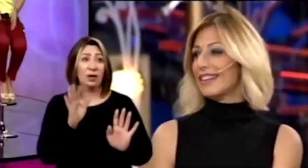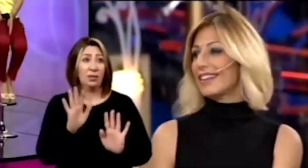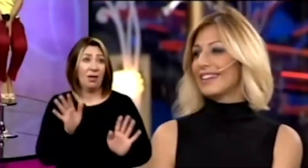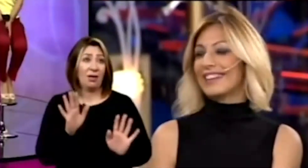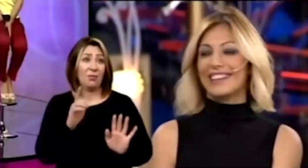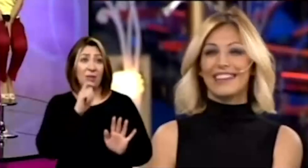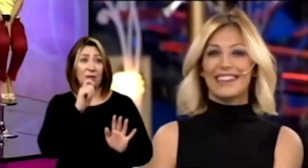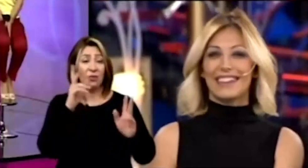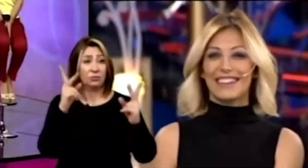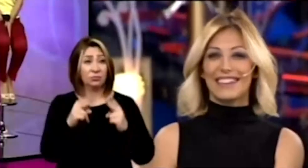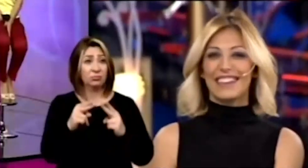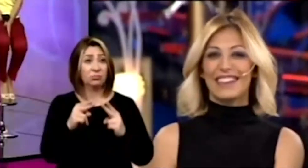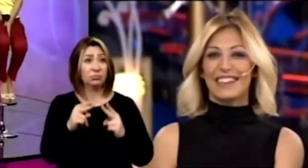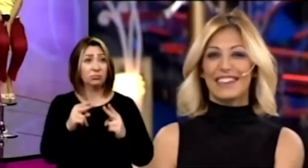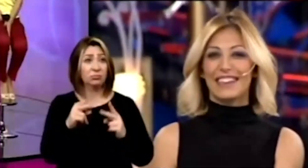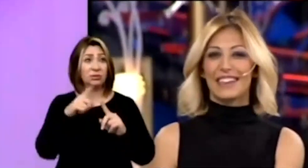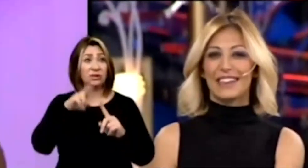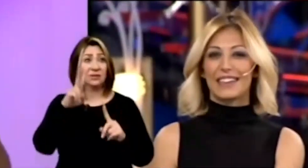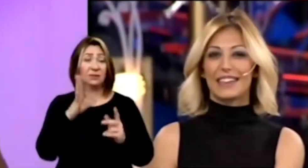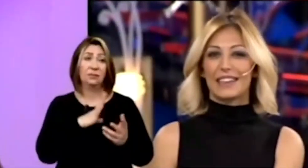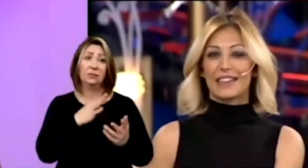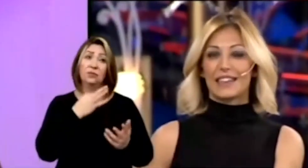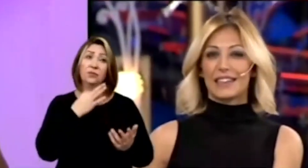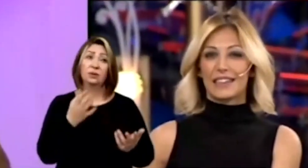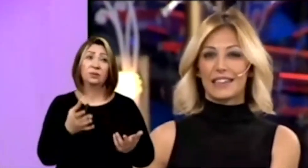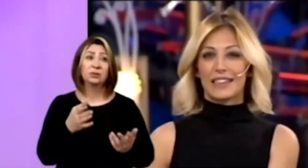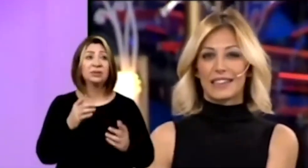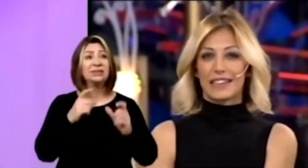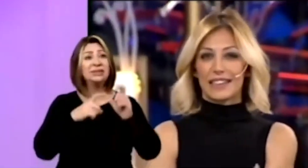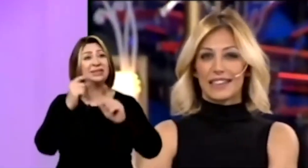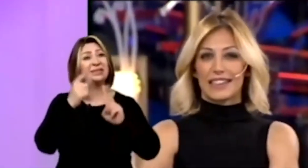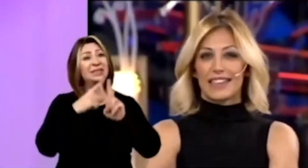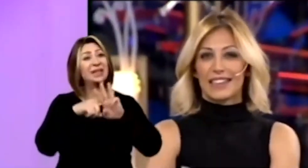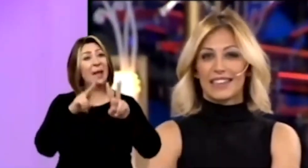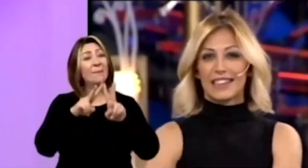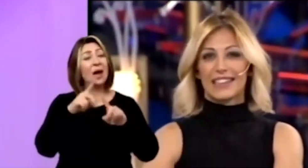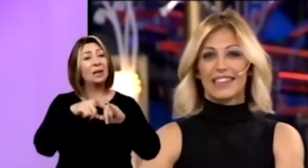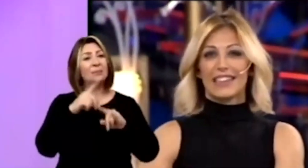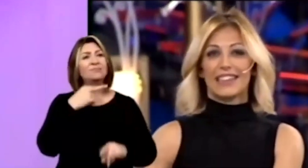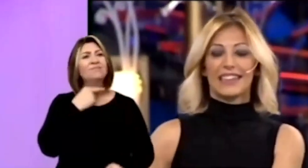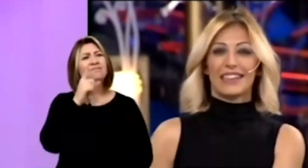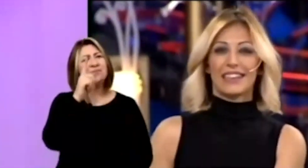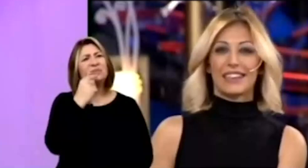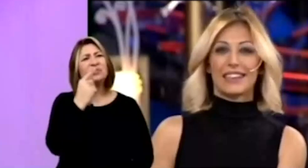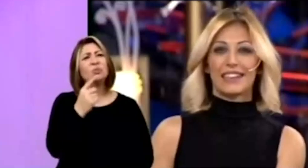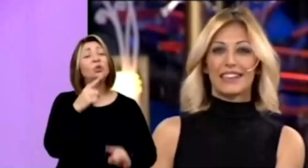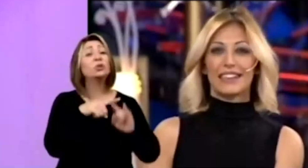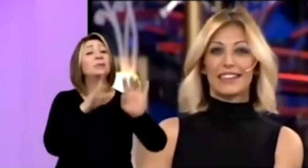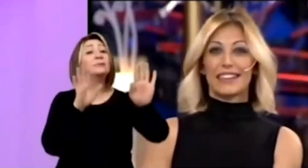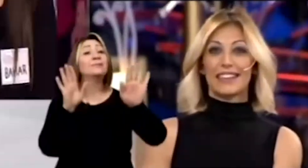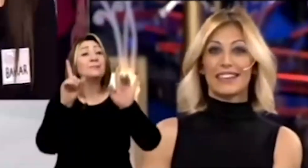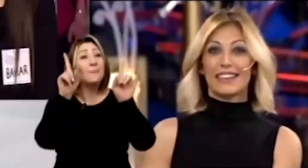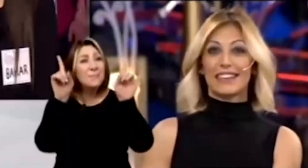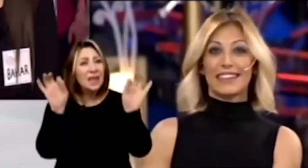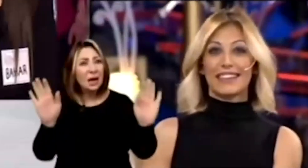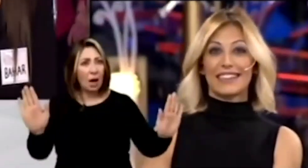Bahar, mikrofonu... İnsan, bir saniye, Bir şey söyleyeceğim Bahar. Bir saniye, Sinem Hanım. Hayır, Hüseyin. Tek bir şey söyleyeceğim. Bir dakika, lütfen.